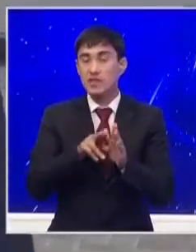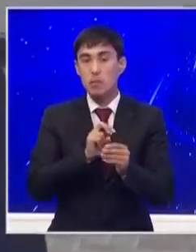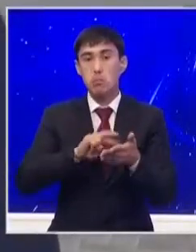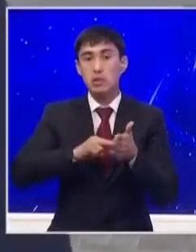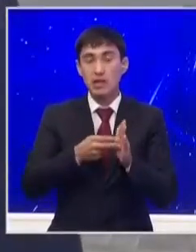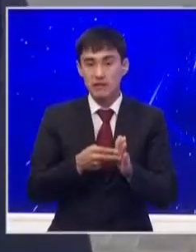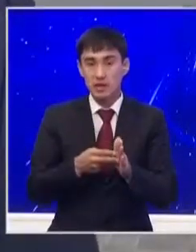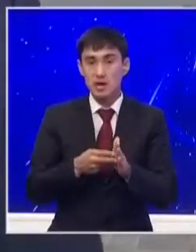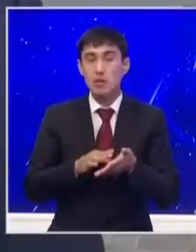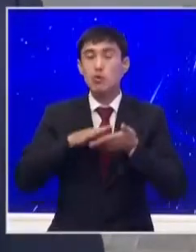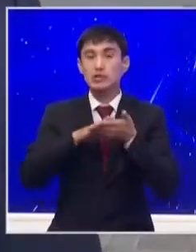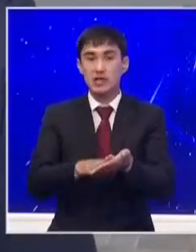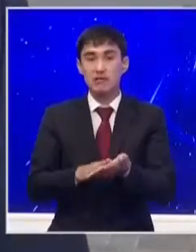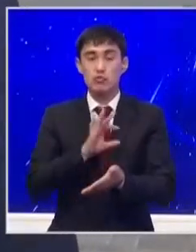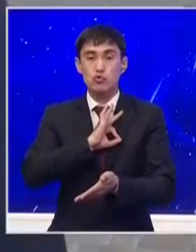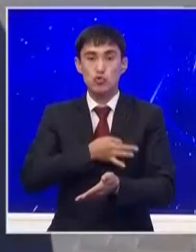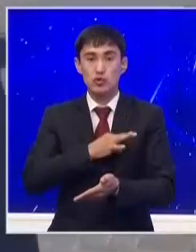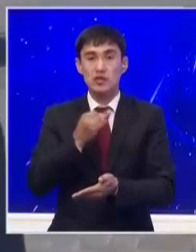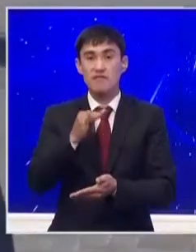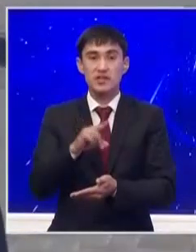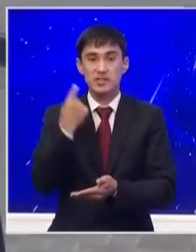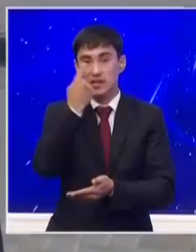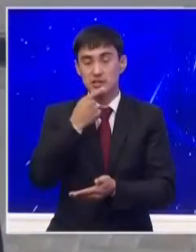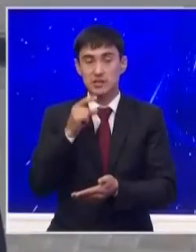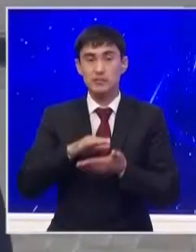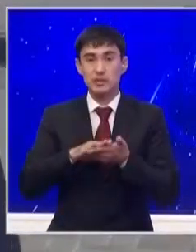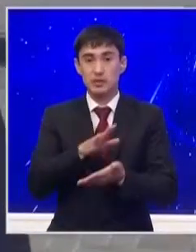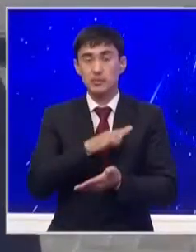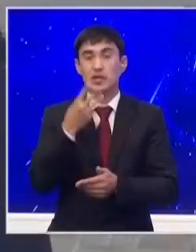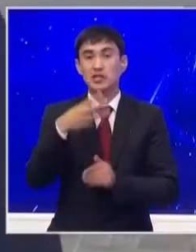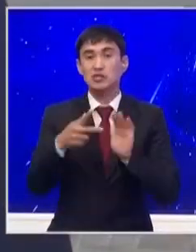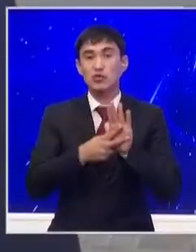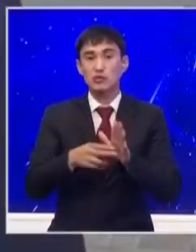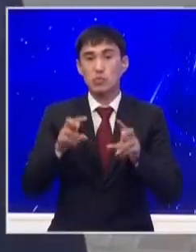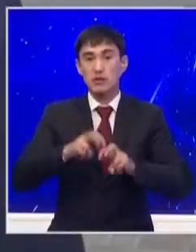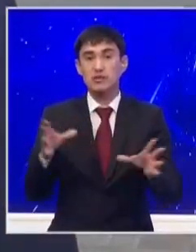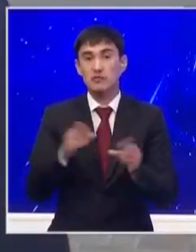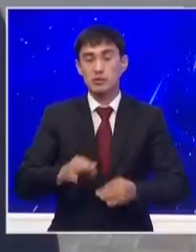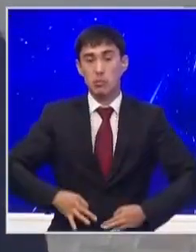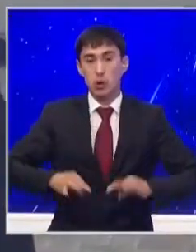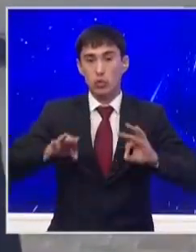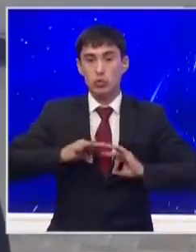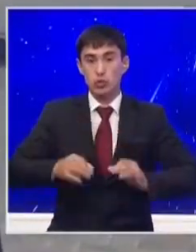по заявлениям юридических и физических лиц и 38 проверок совместно с прокуратурой.